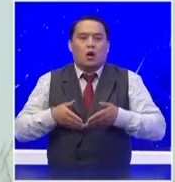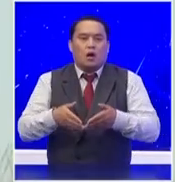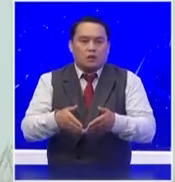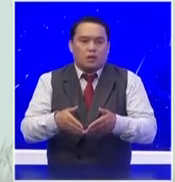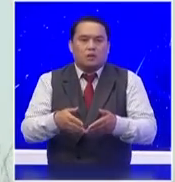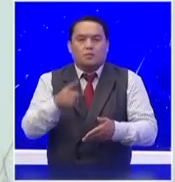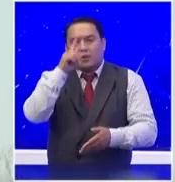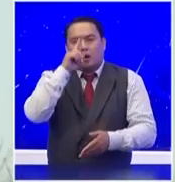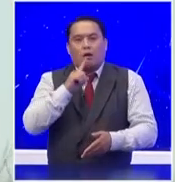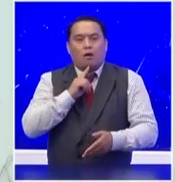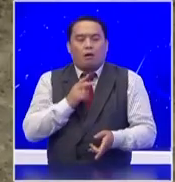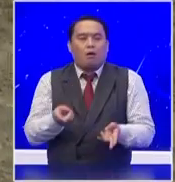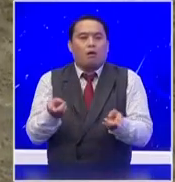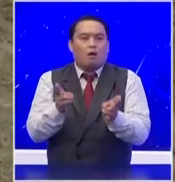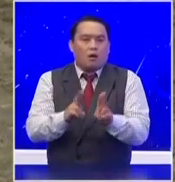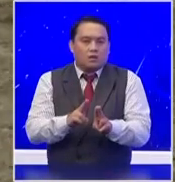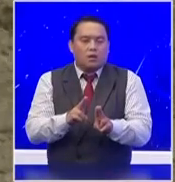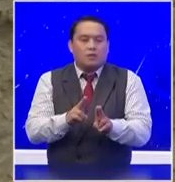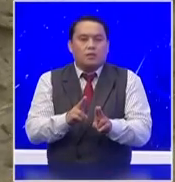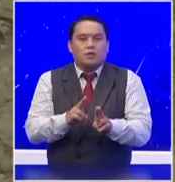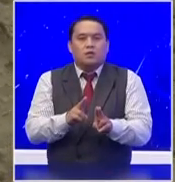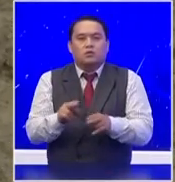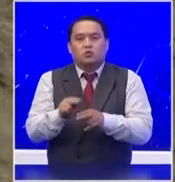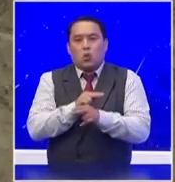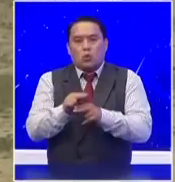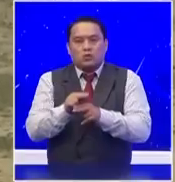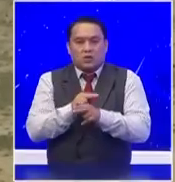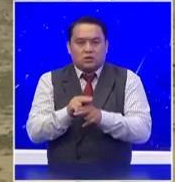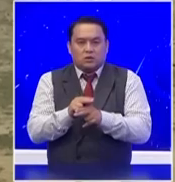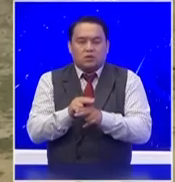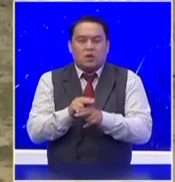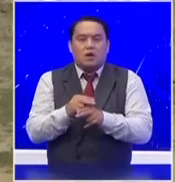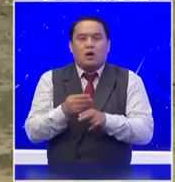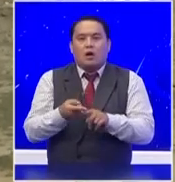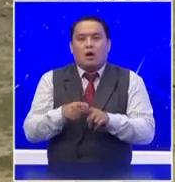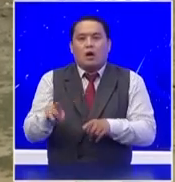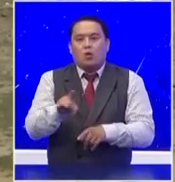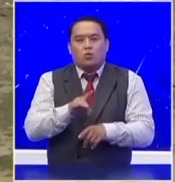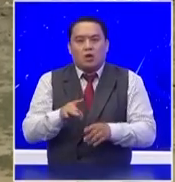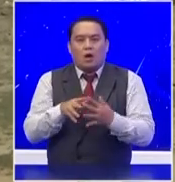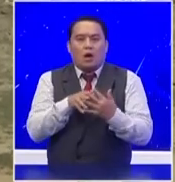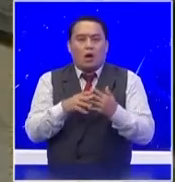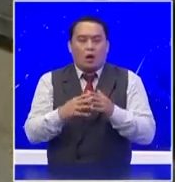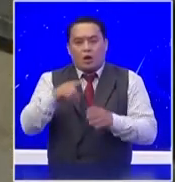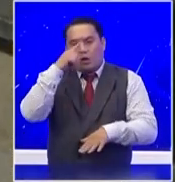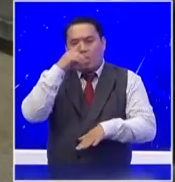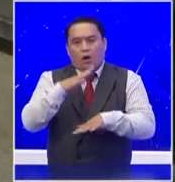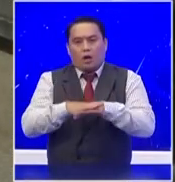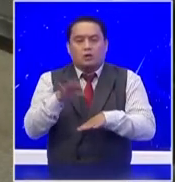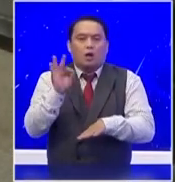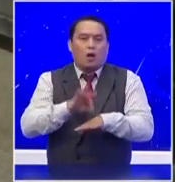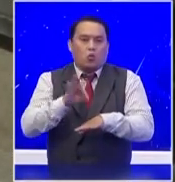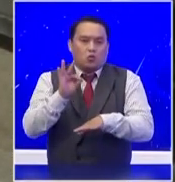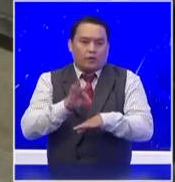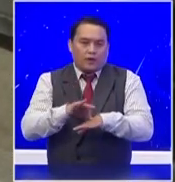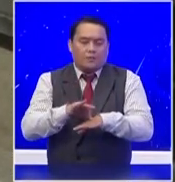аяқталуына бір ай қалды. Шаруалар кемгетігін бір жола түзеттіріп алсақ деп шырылдап жүр. Ауданның да ауылдың да әкімі ауырып жатқан